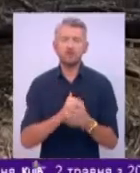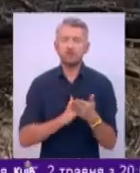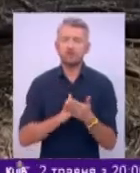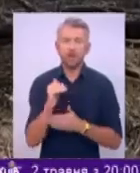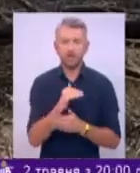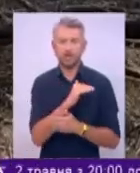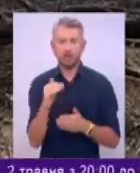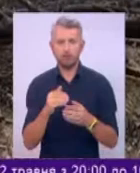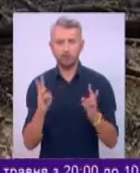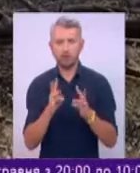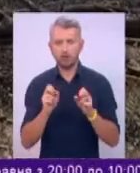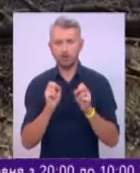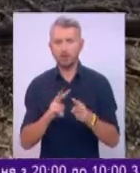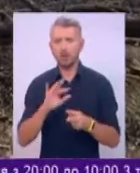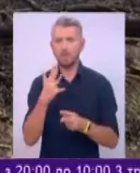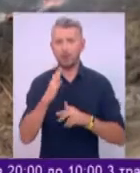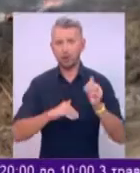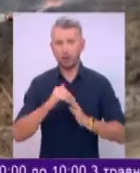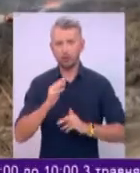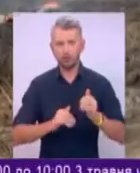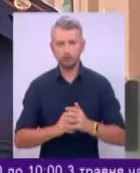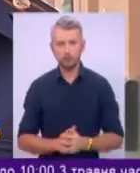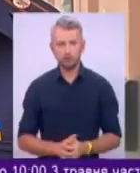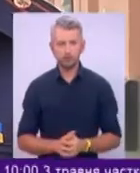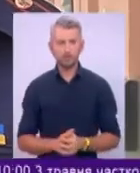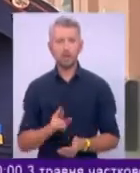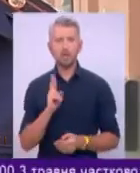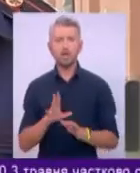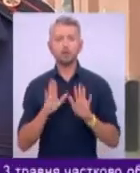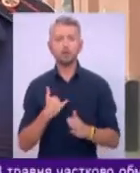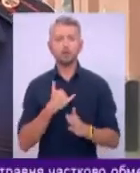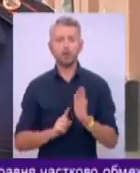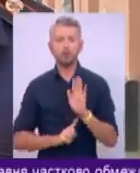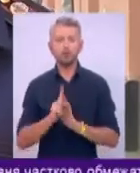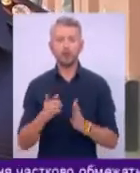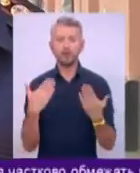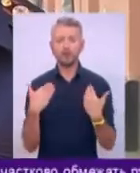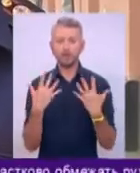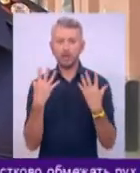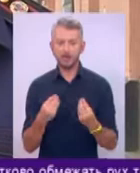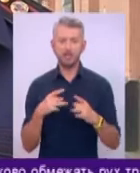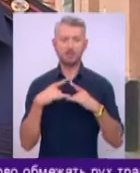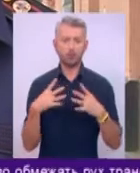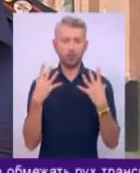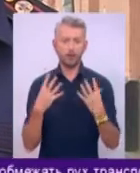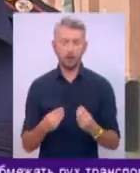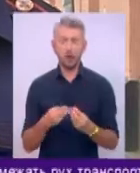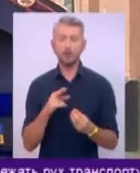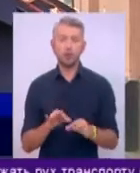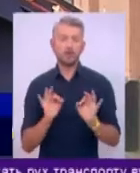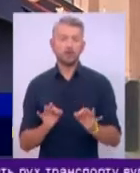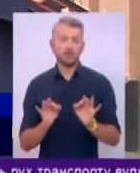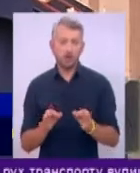пожежної небезпеки 5 класу. Як тільки в нас починаються вихідні дні, святкові дні, то,